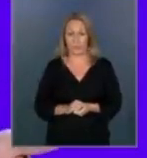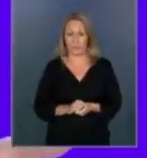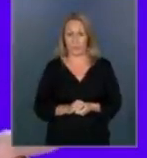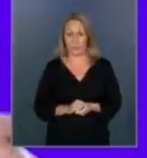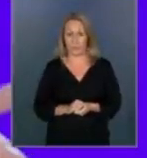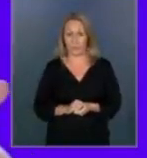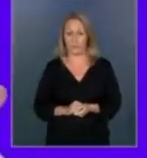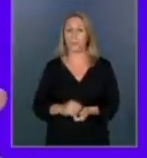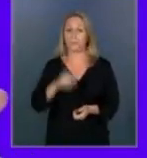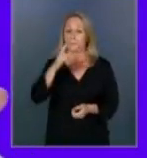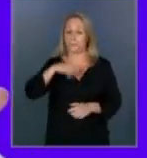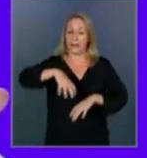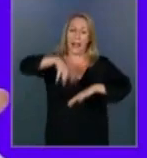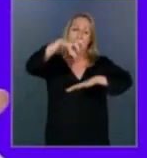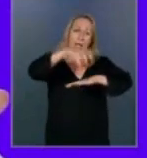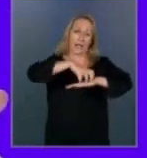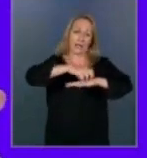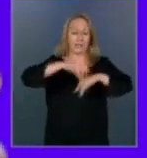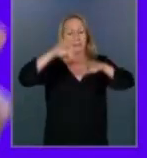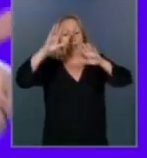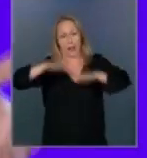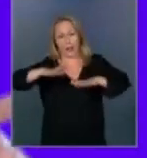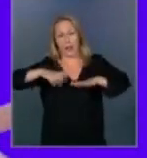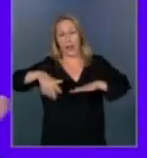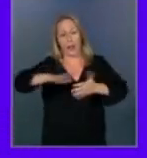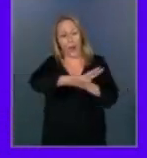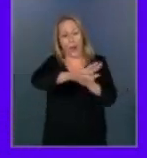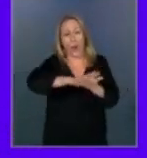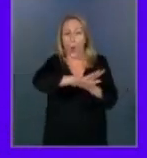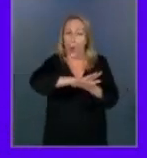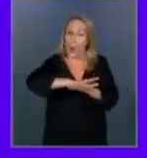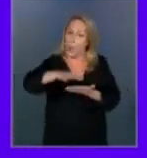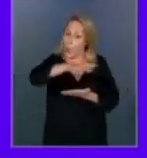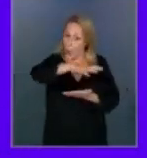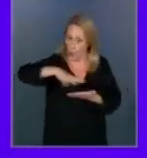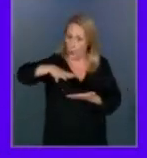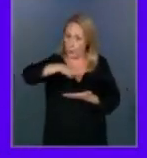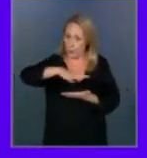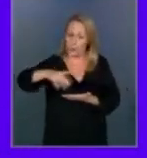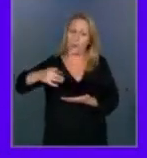στους χώρους λατρείας, στις εκκλησίες,